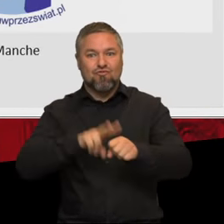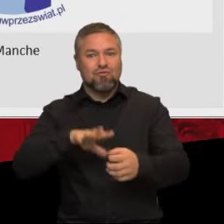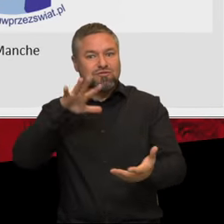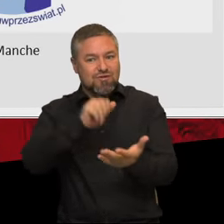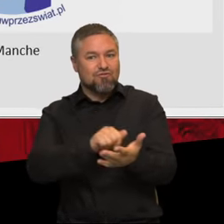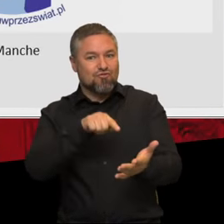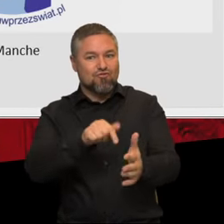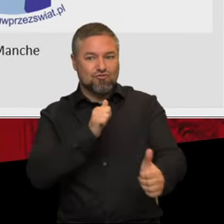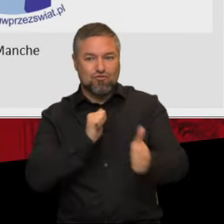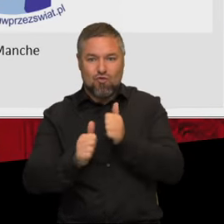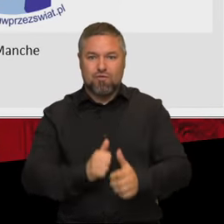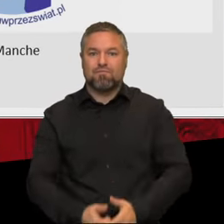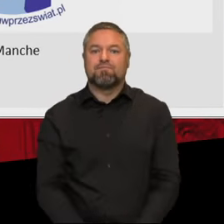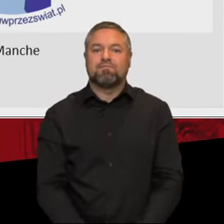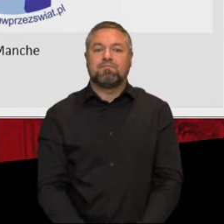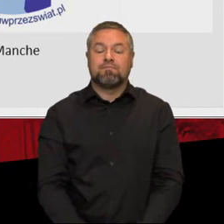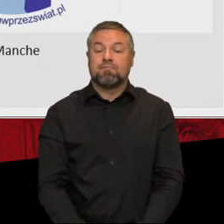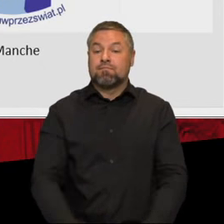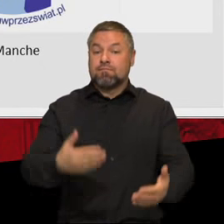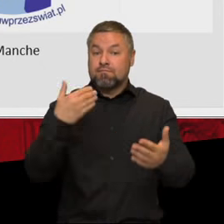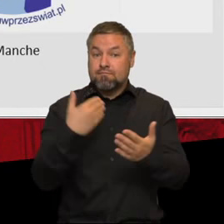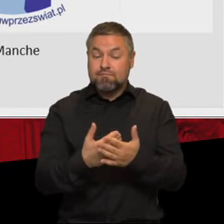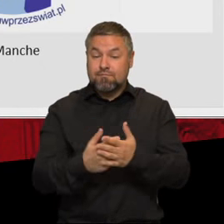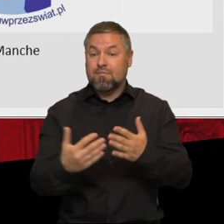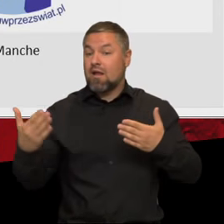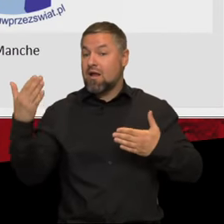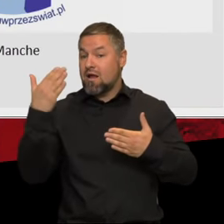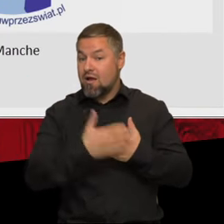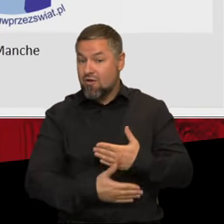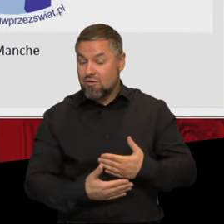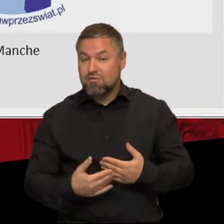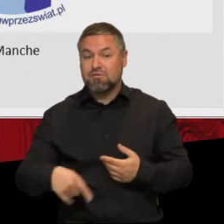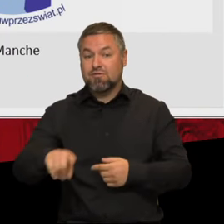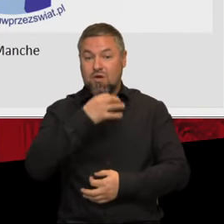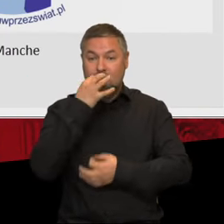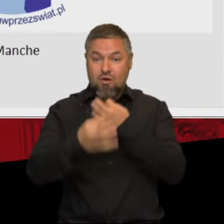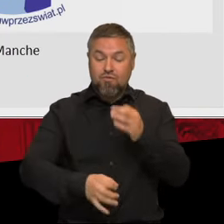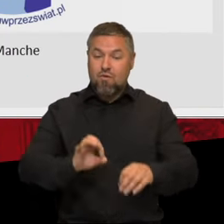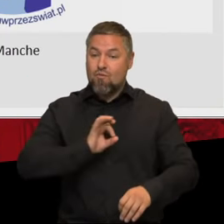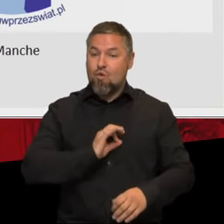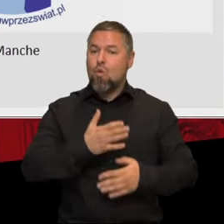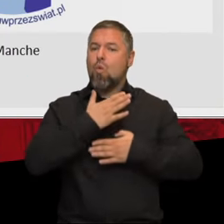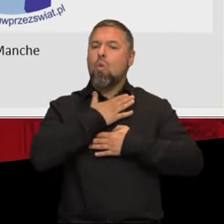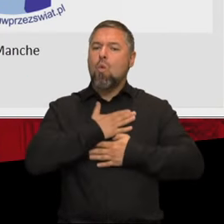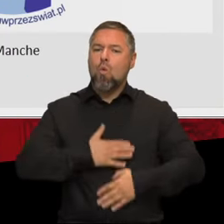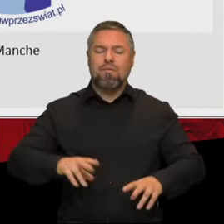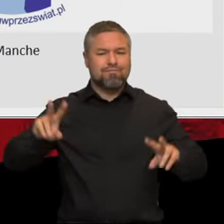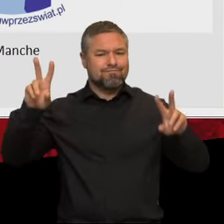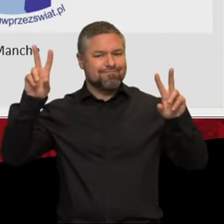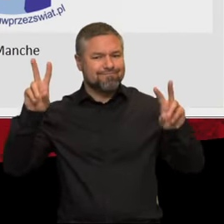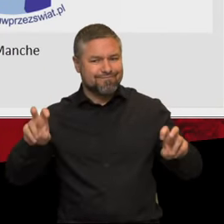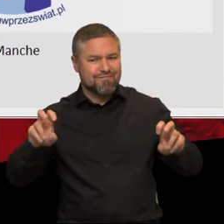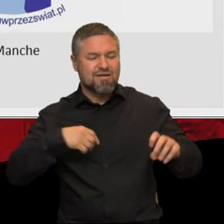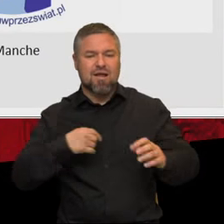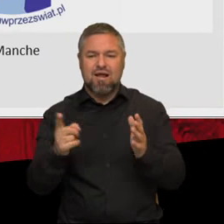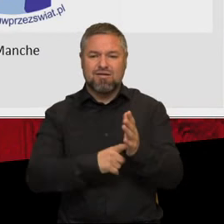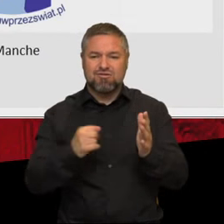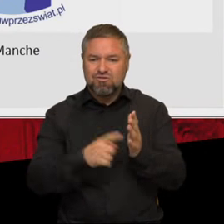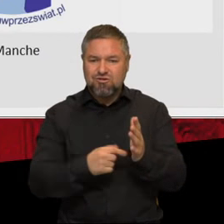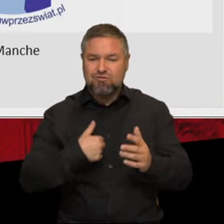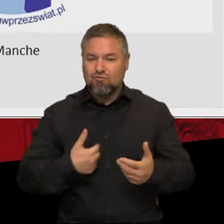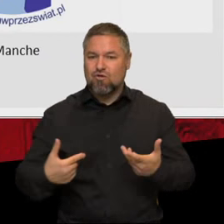zajmujących się tym sportem. Dlatego już na sam koniec pragnę przytoczyć jeden z moich ulubionych cytatów, który dość często